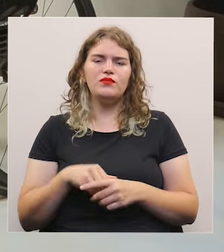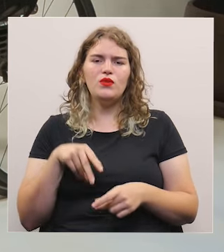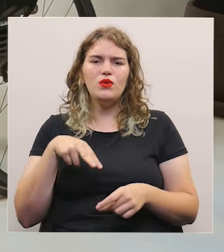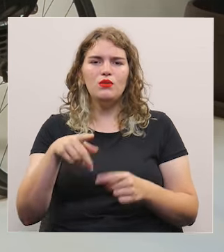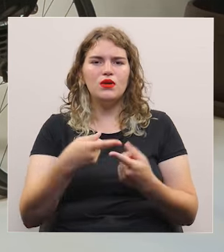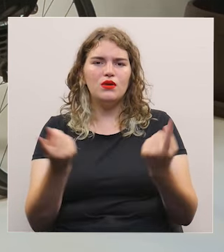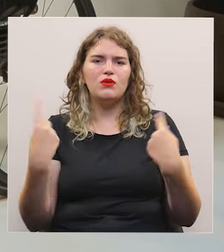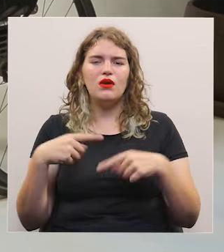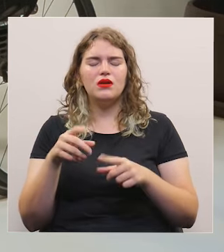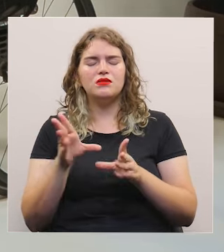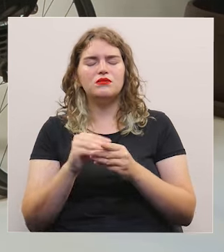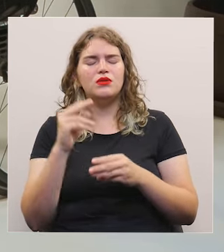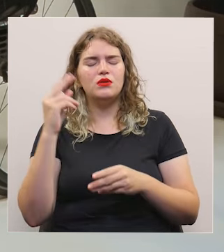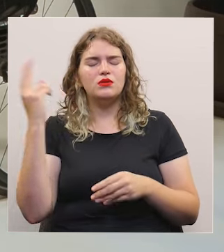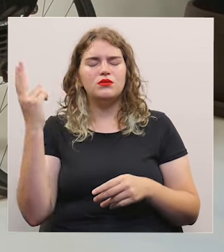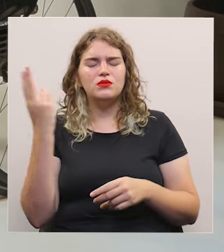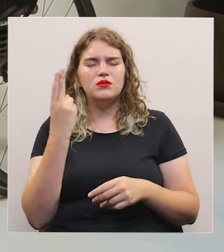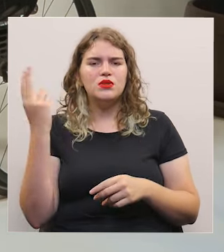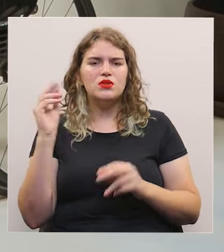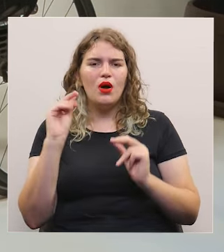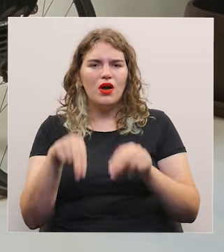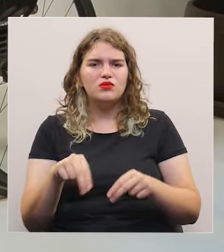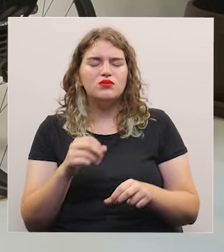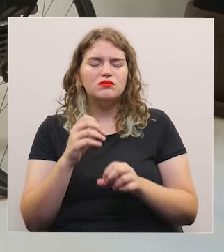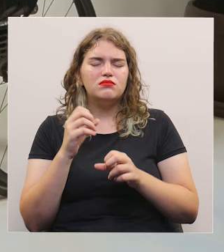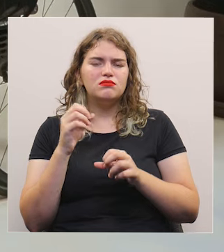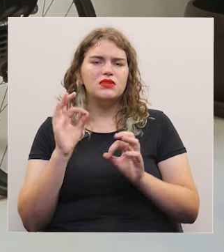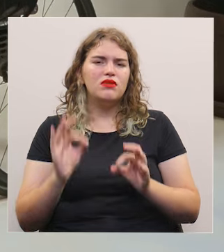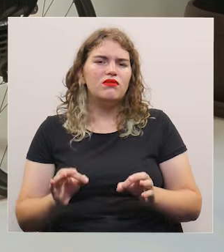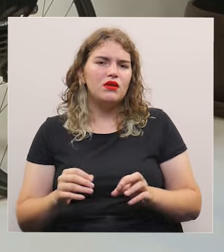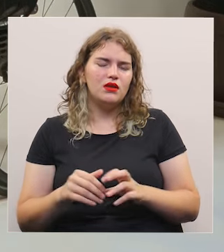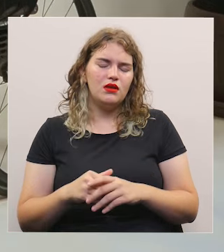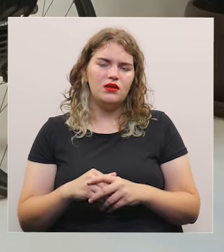Umblarea noastră cu Dumnezeu a ajuns să fie,